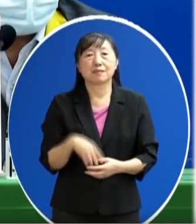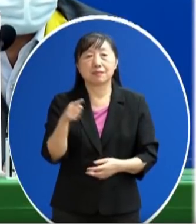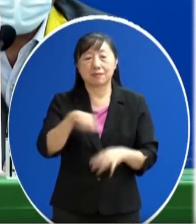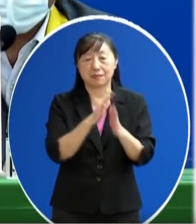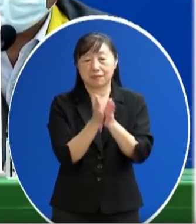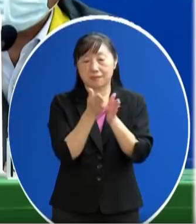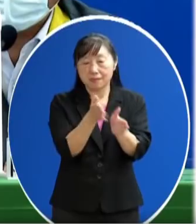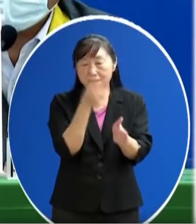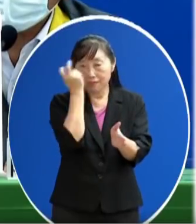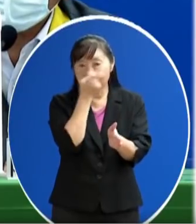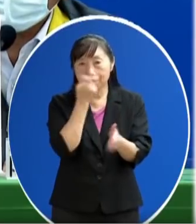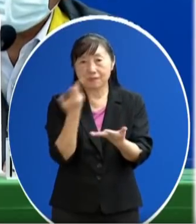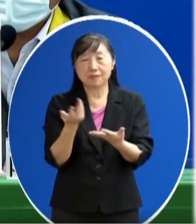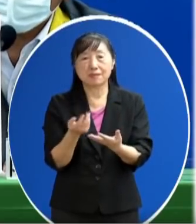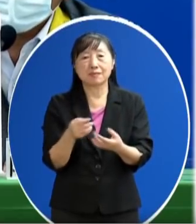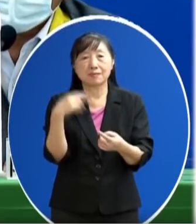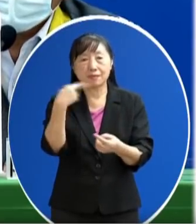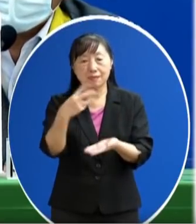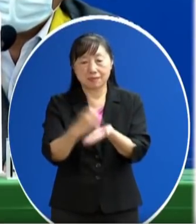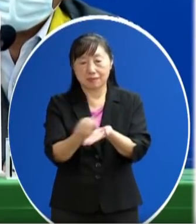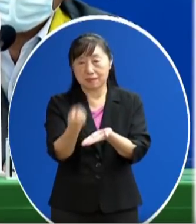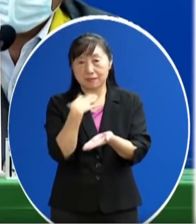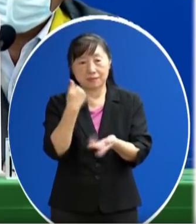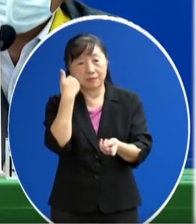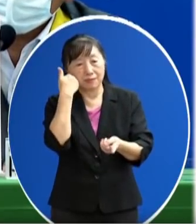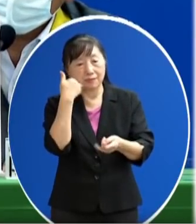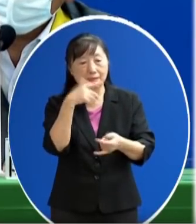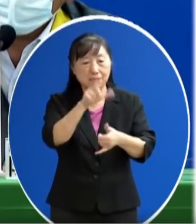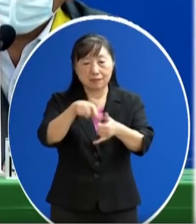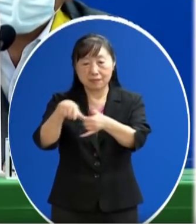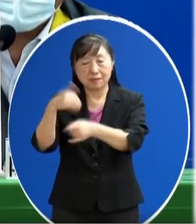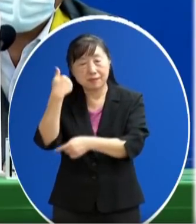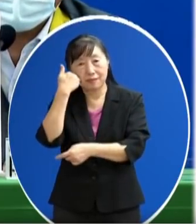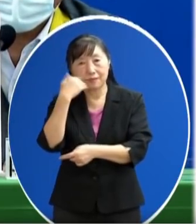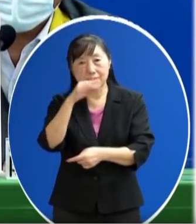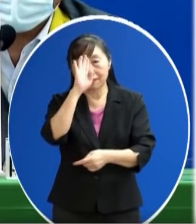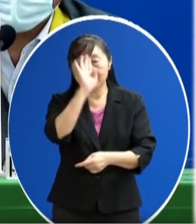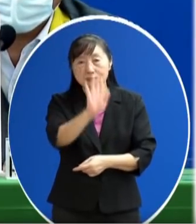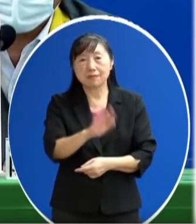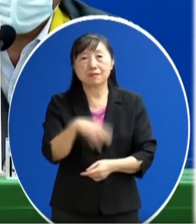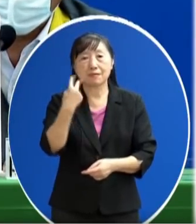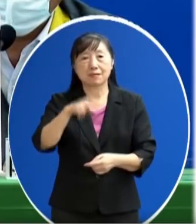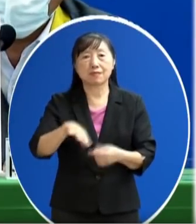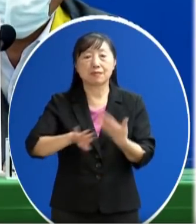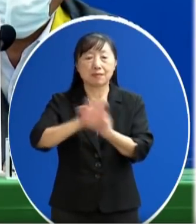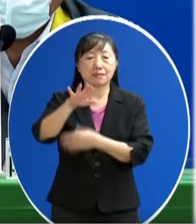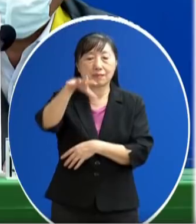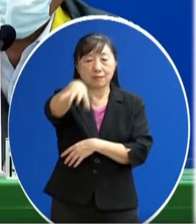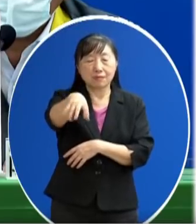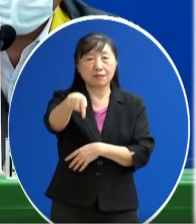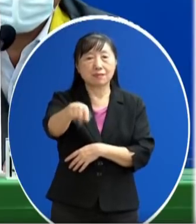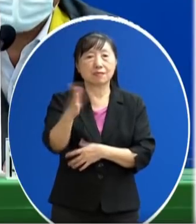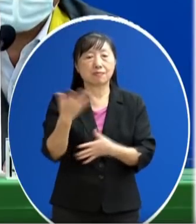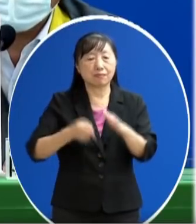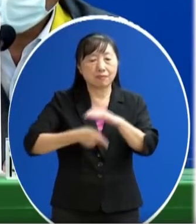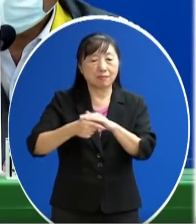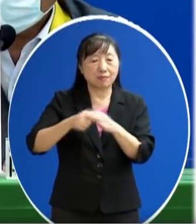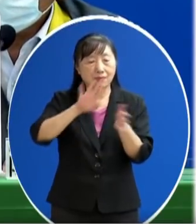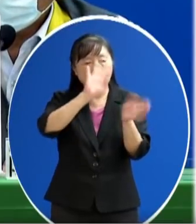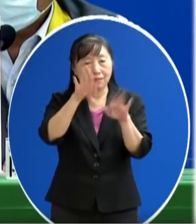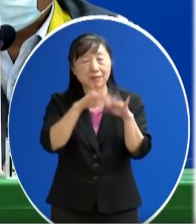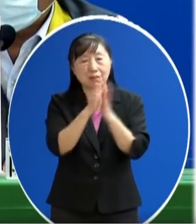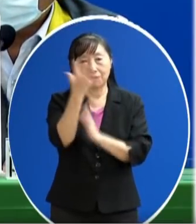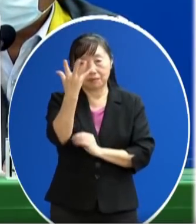监控或是报回来相关的案例，那在境外相关的违规的案例就减低下